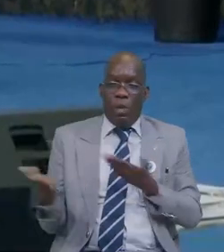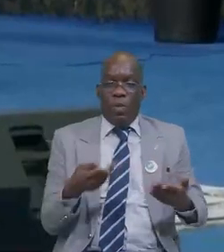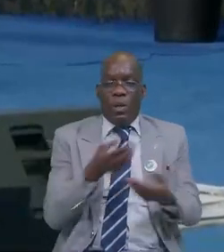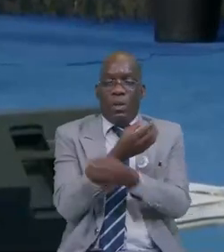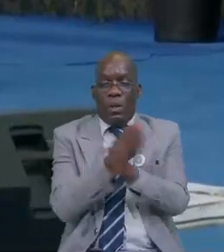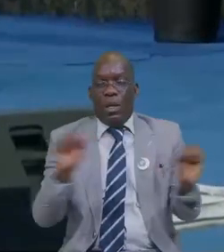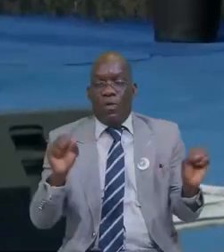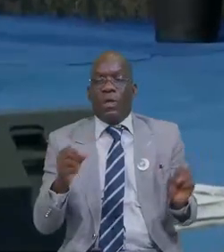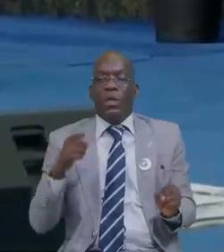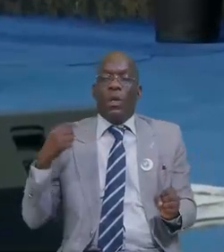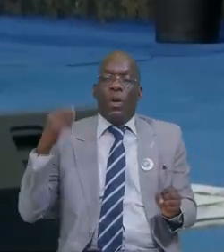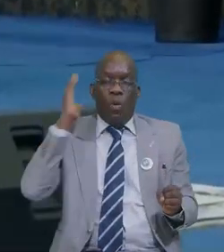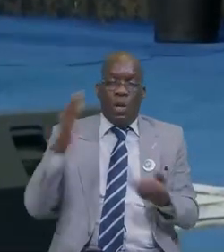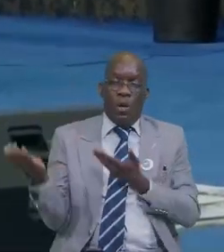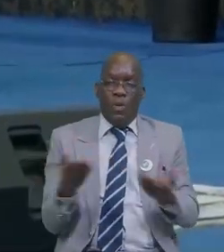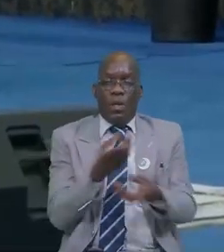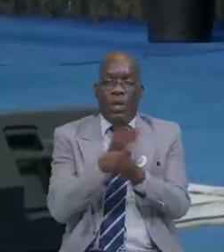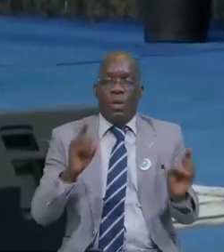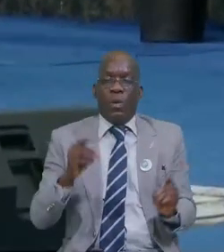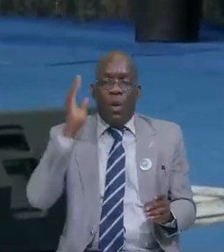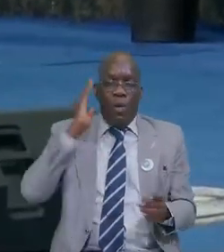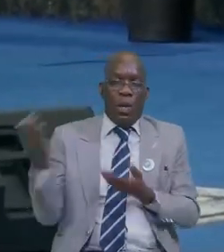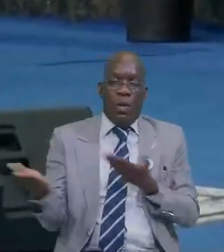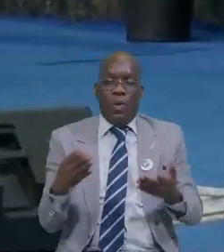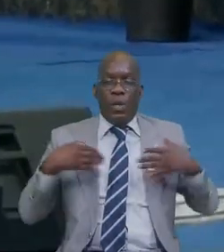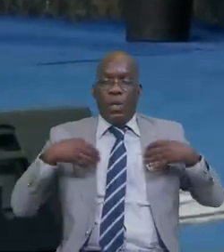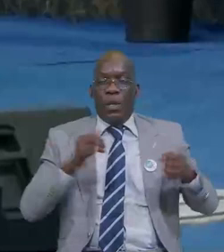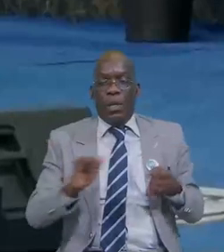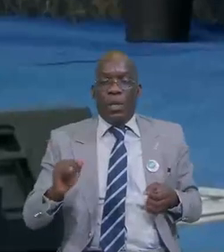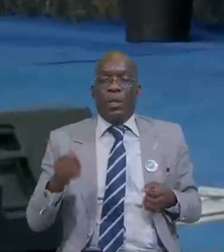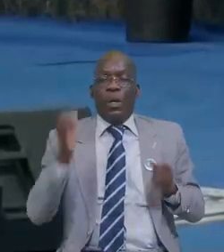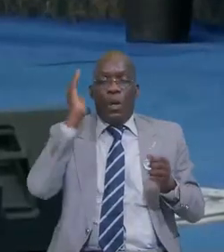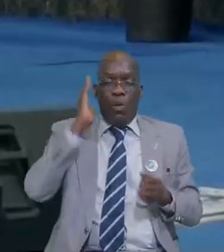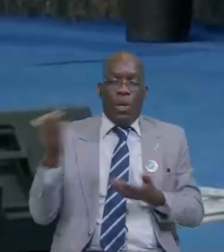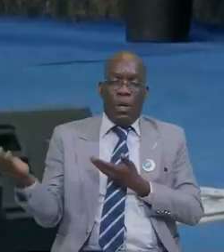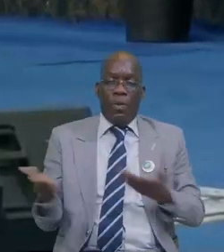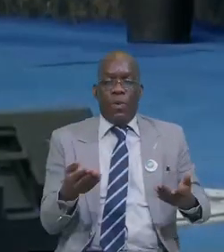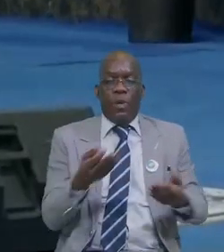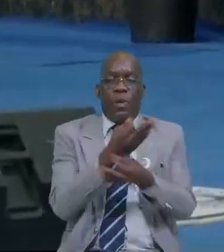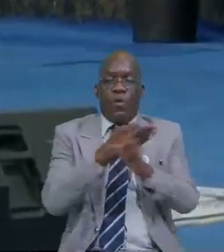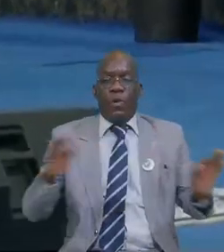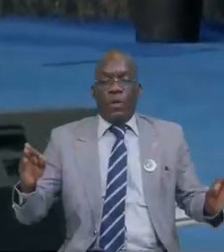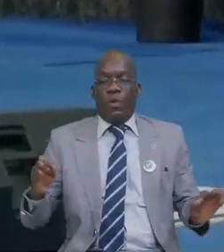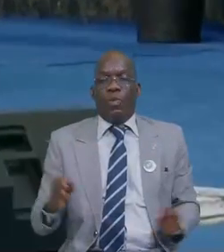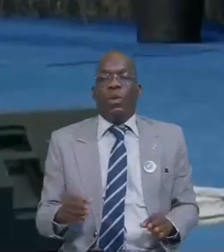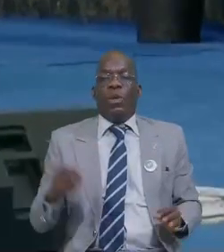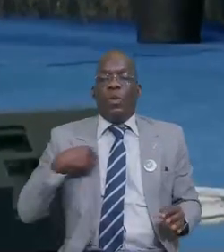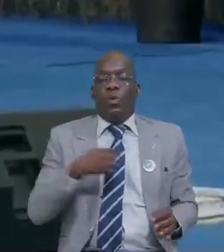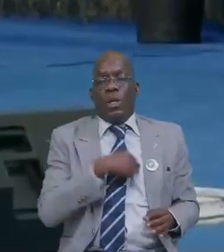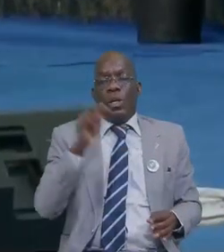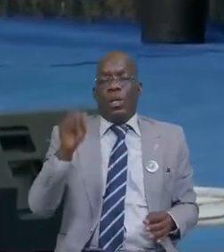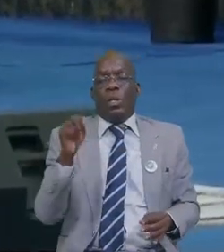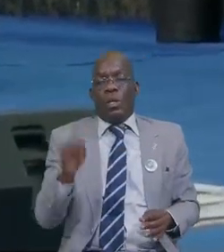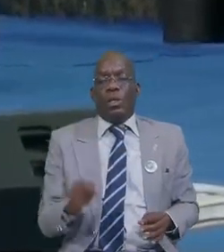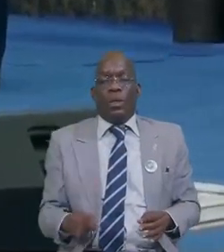délivrance, apportera le salut, apportera la guérison, apportera la libération dont nous